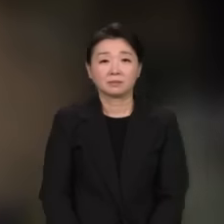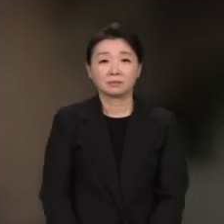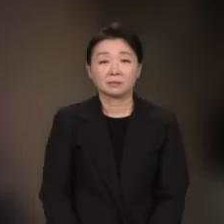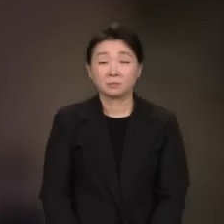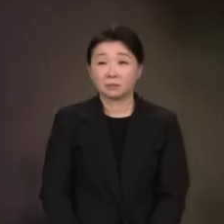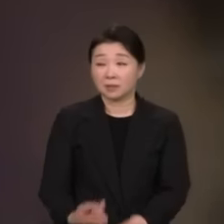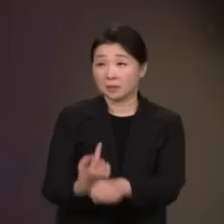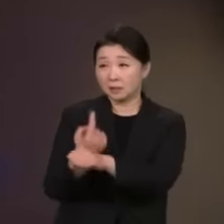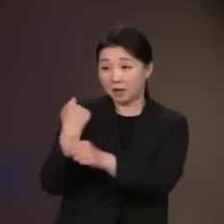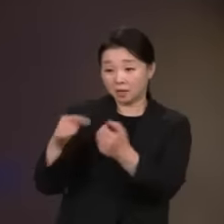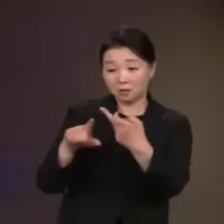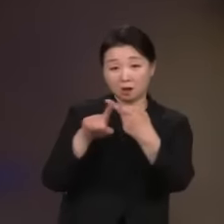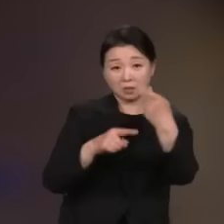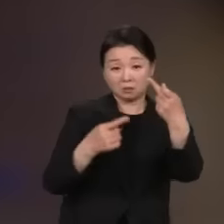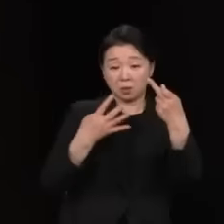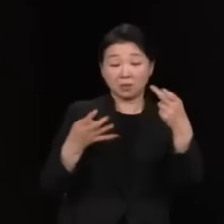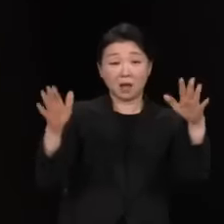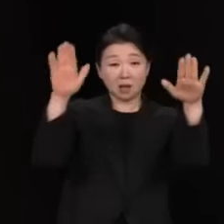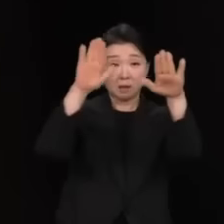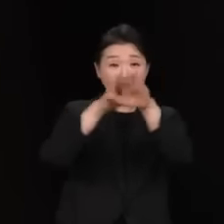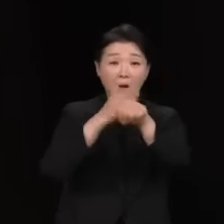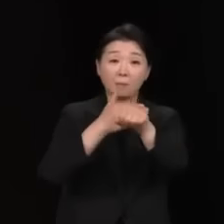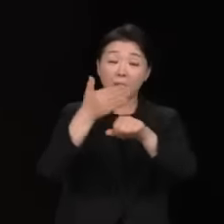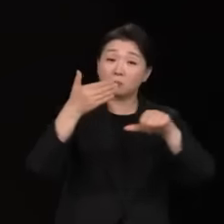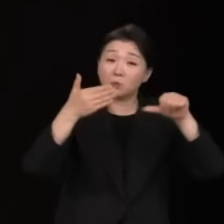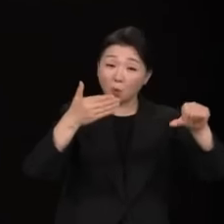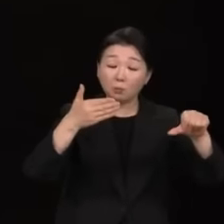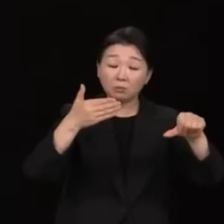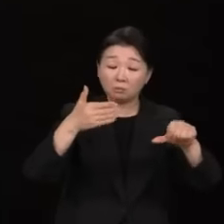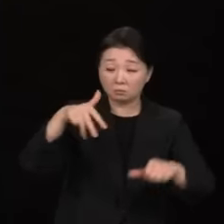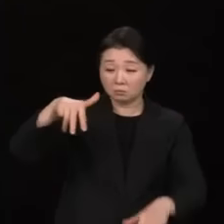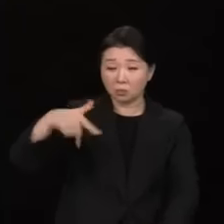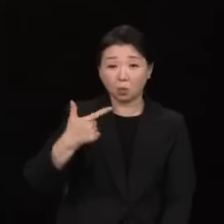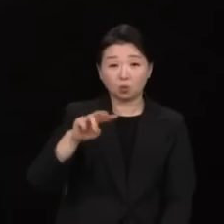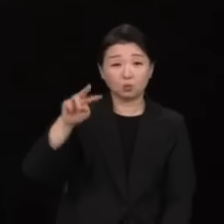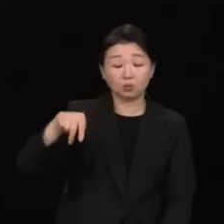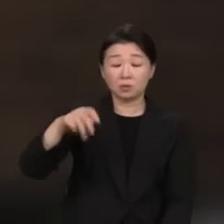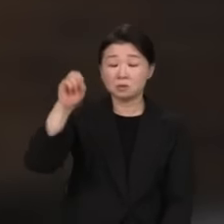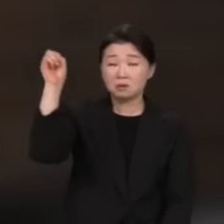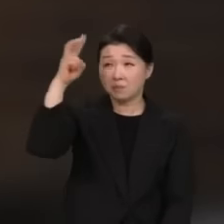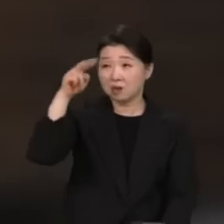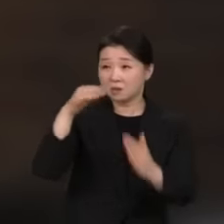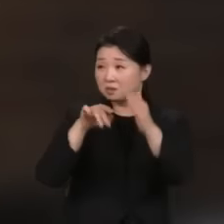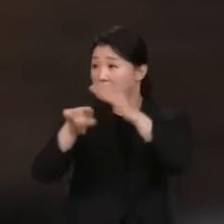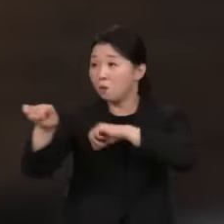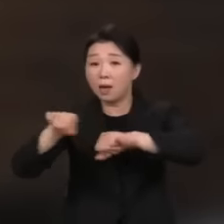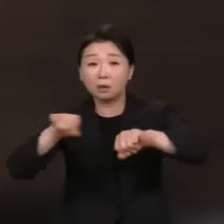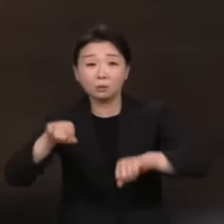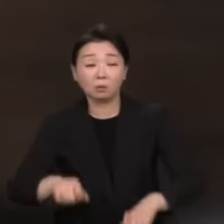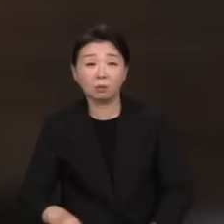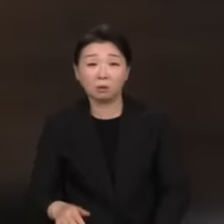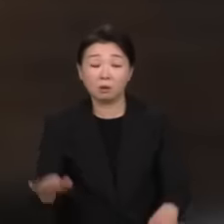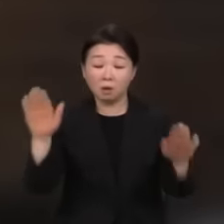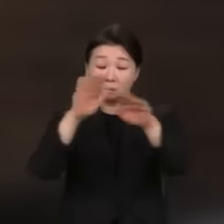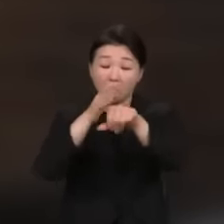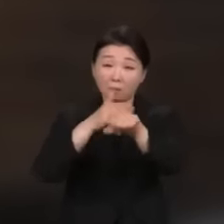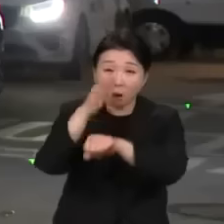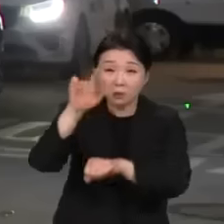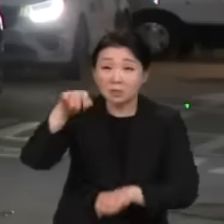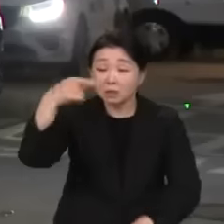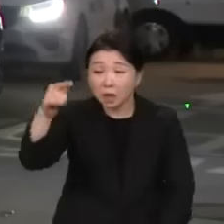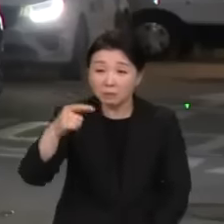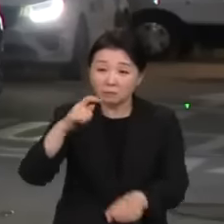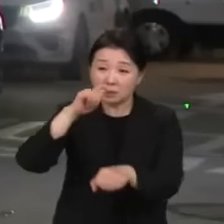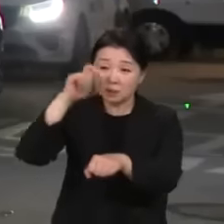지난해 12월 4일 밤 9시 5분 조두순이 갑자기 집 밖으로 나왔습니다. 밤 9시부터 다음날 새벽